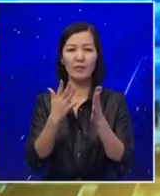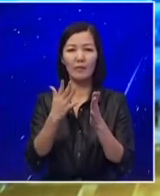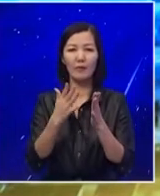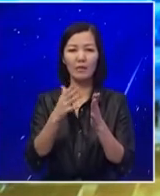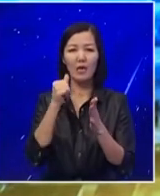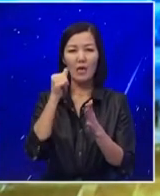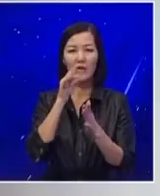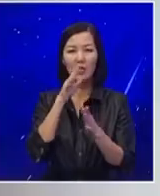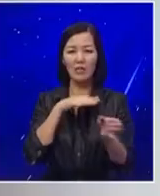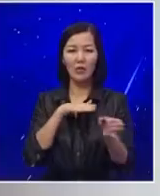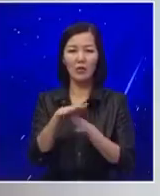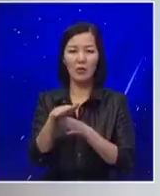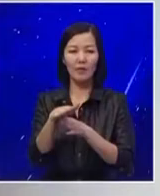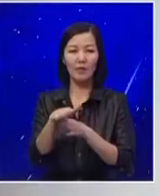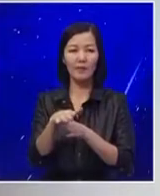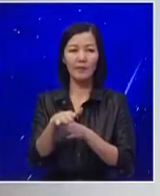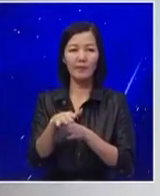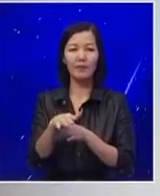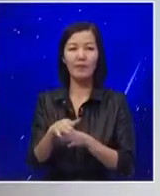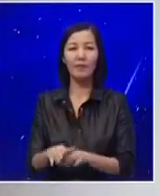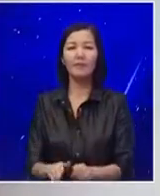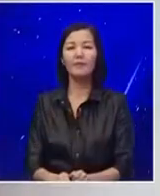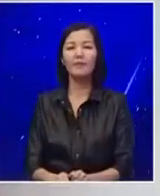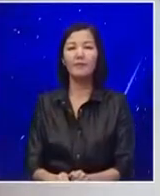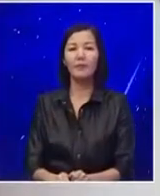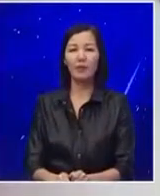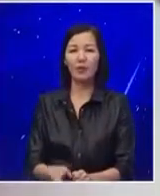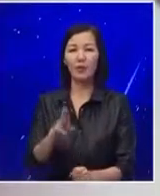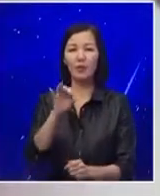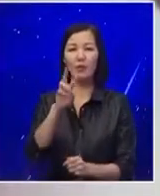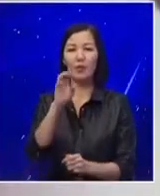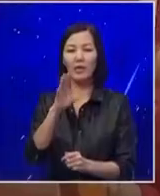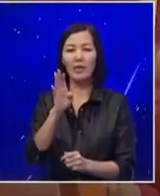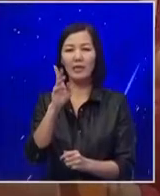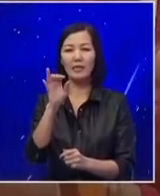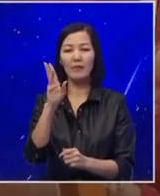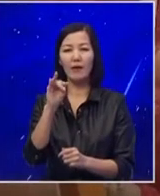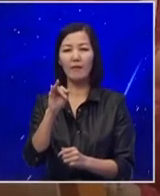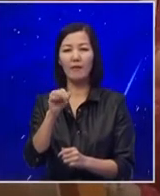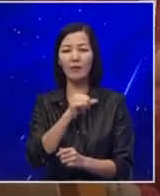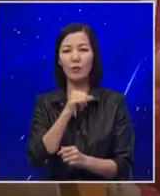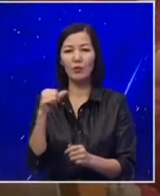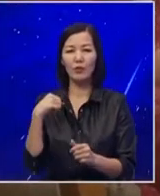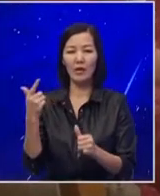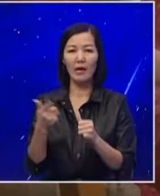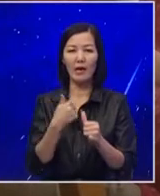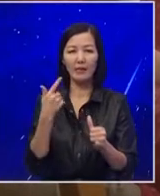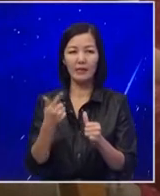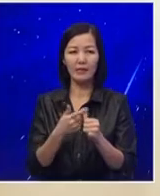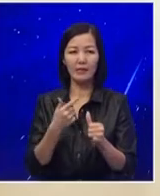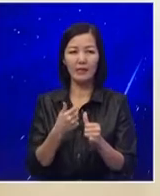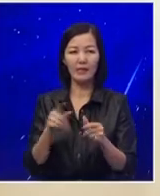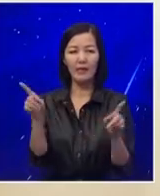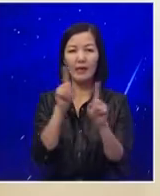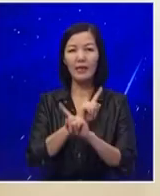толады. Төрт кемпір, бір шал. Бұл Төркен Әзірбаеваның азан шақырып қойған аты. Мұны бірі білсе, бірі білмейді.